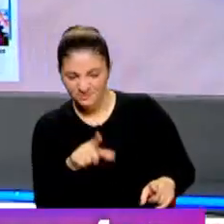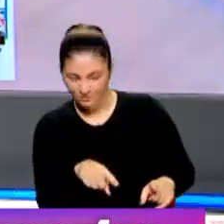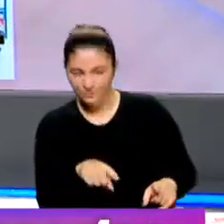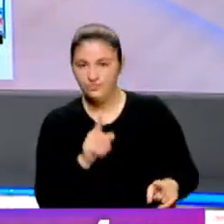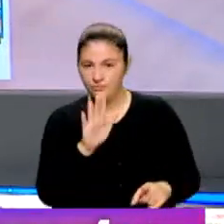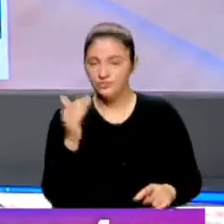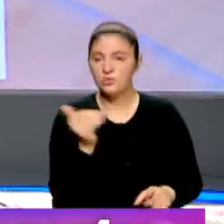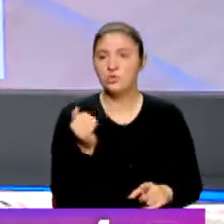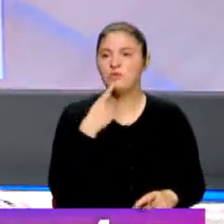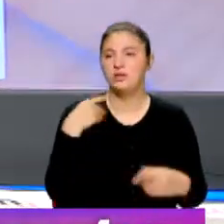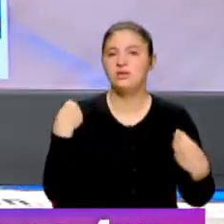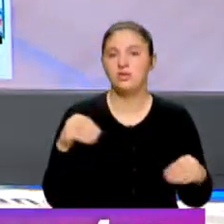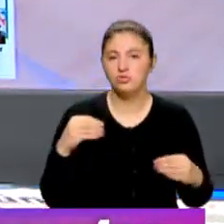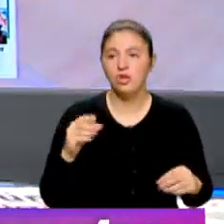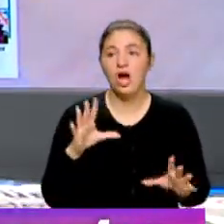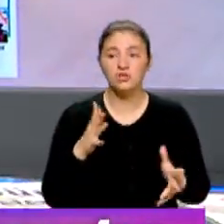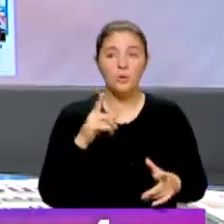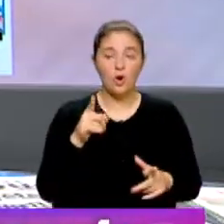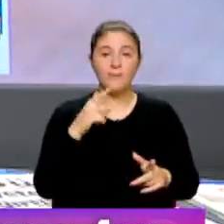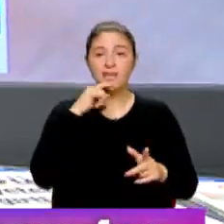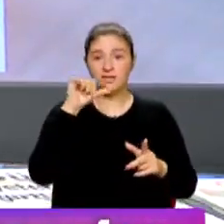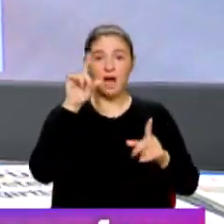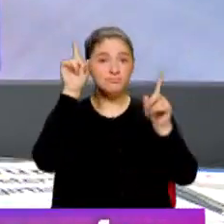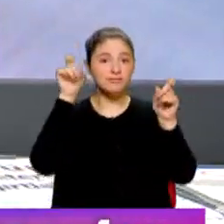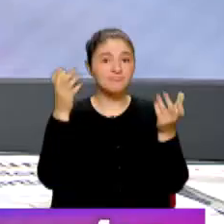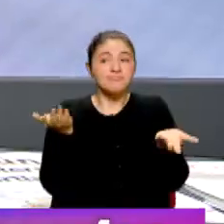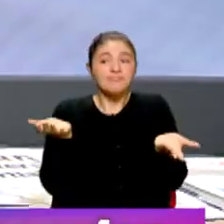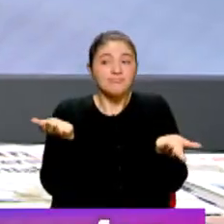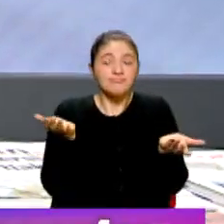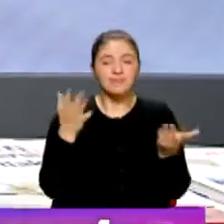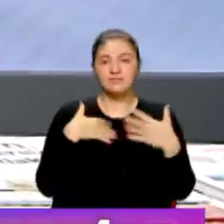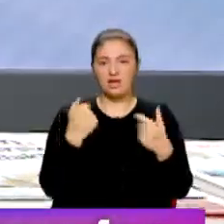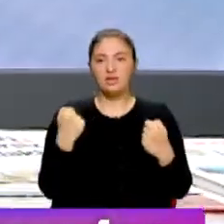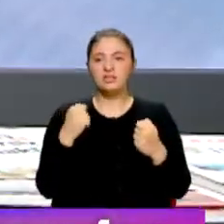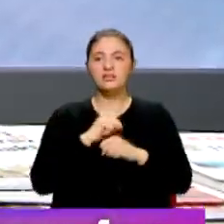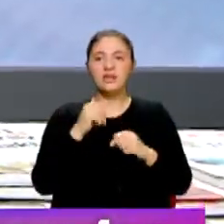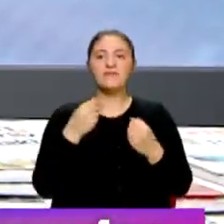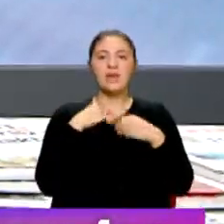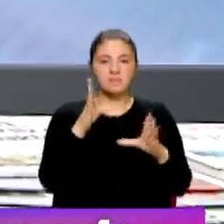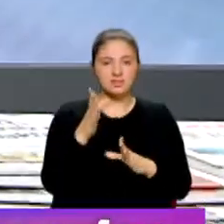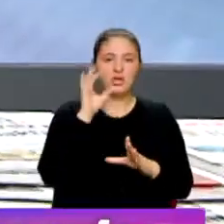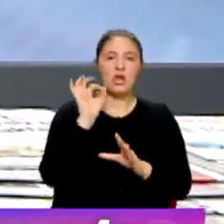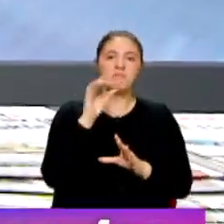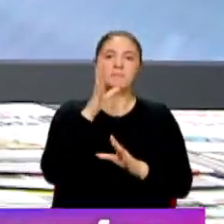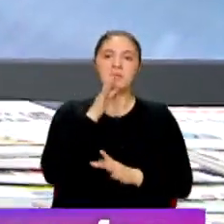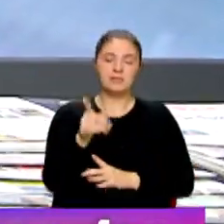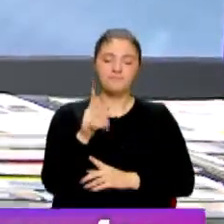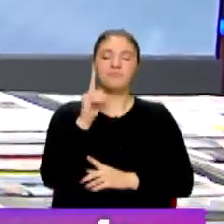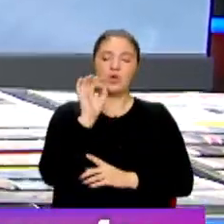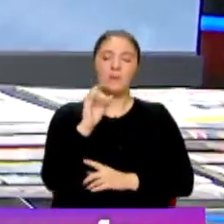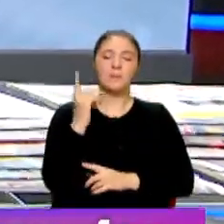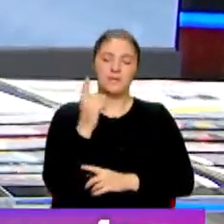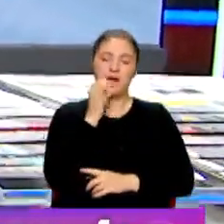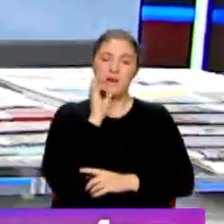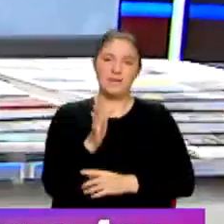gerekiyor. Ucuz diye satılıyor. Acaba o bir zeytinyağı mı değil mi? Sağlığımızdan da olmayalım. Önemli bir bilgi, önemli